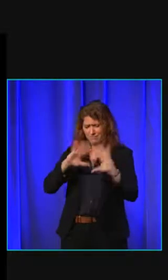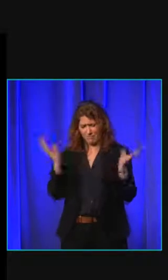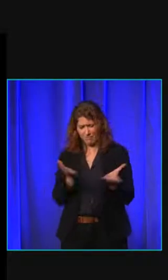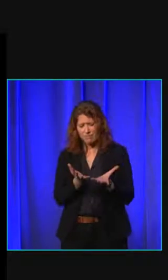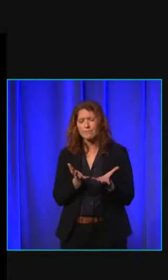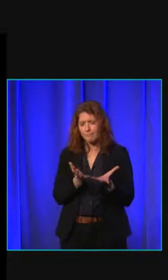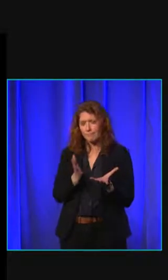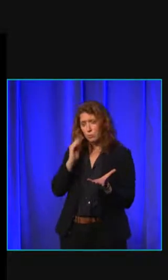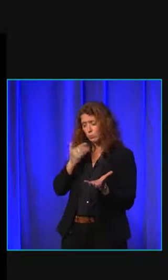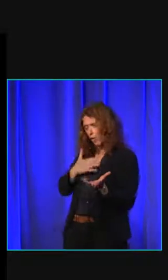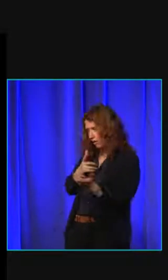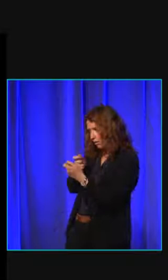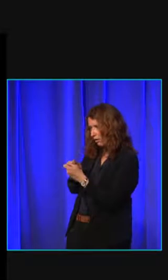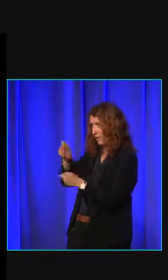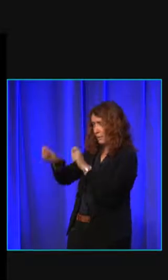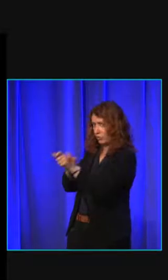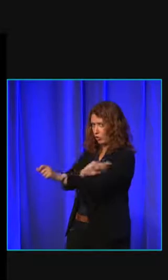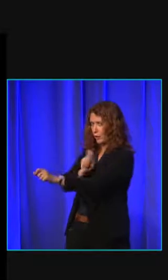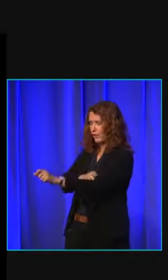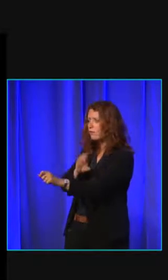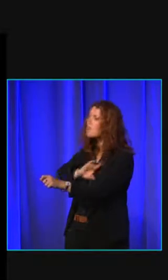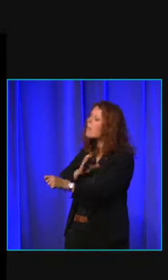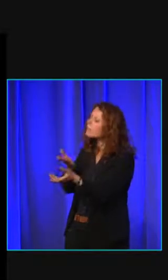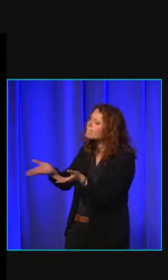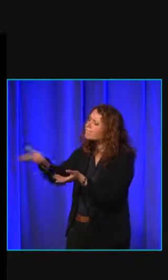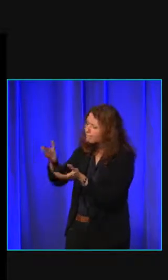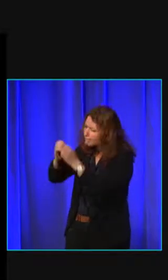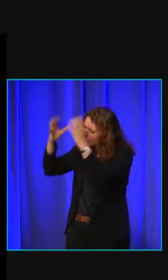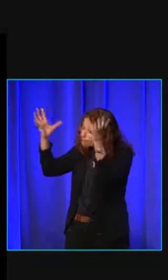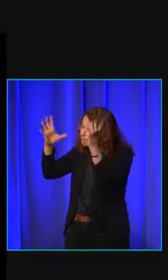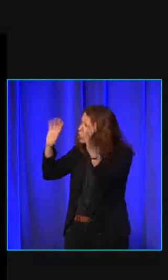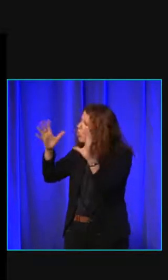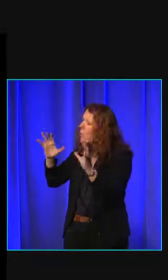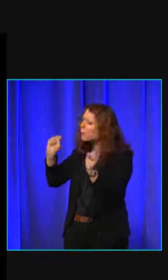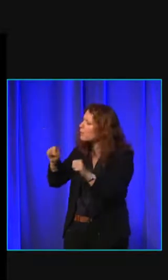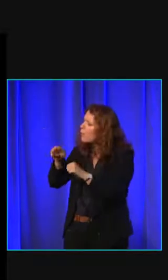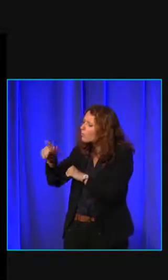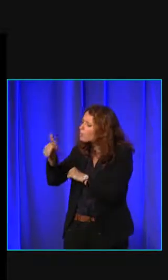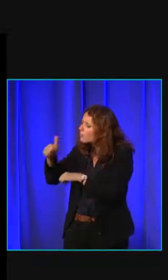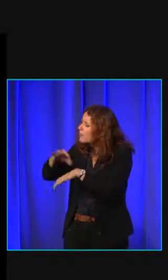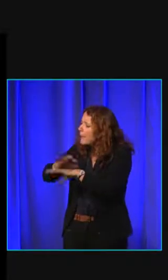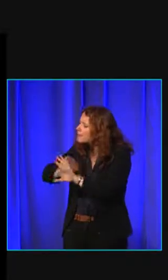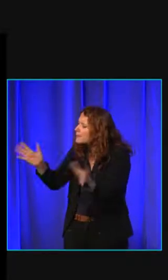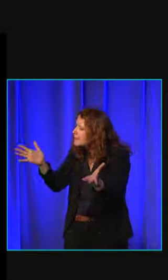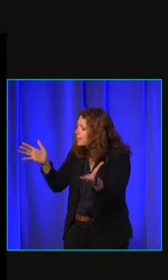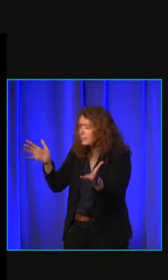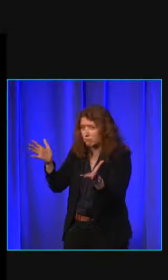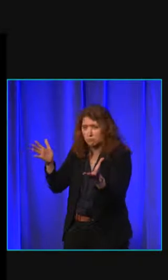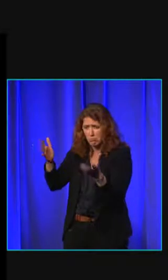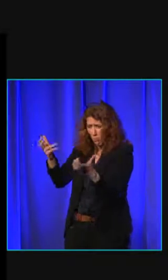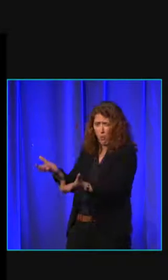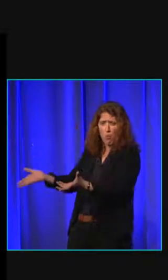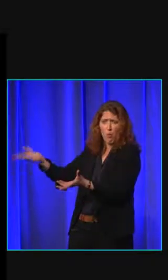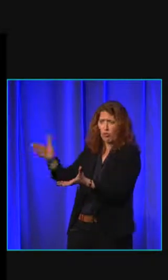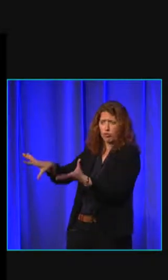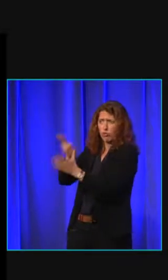que je leur demande d'imaginer le processus de guérison comme ils veulent. Soit ils imaginent le processus physiologique. Alors, j'ai des